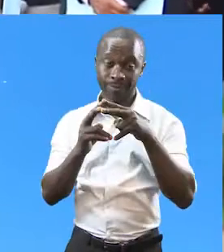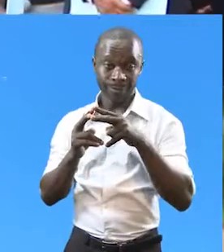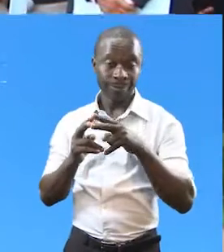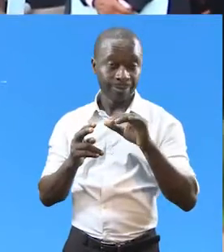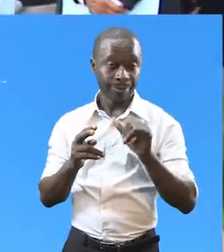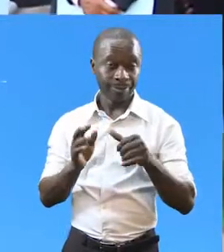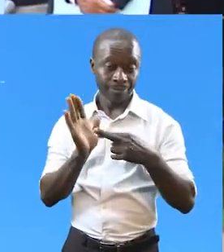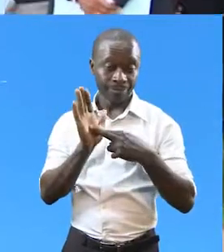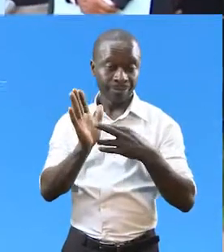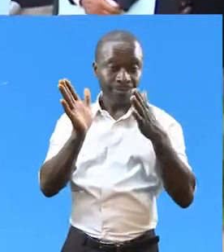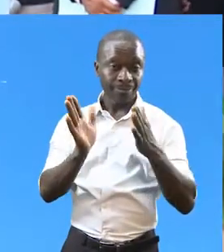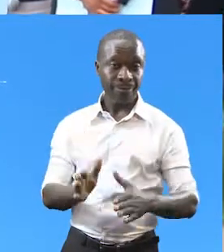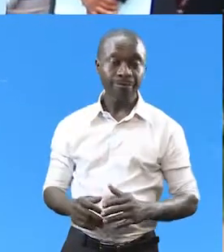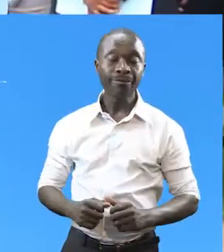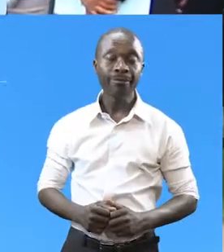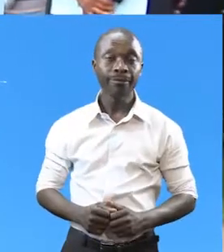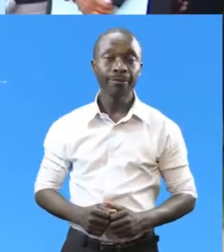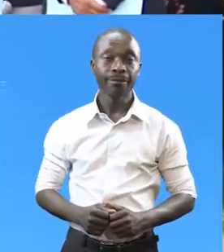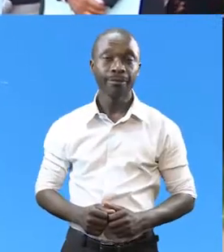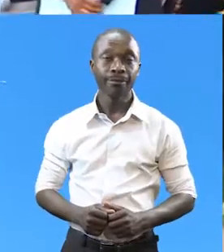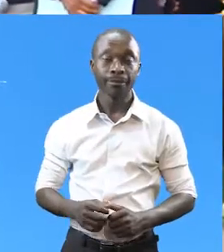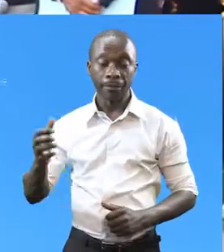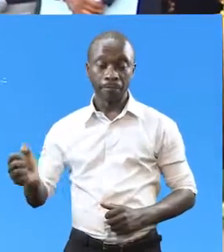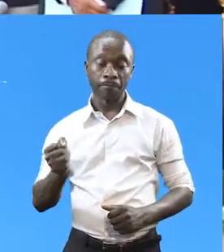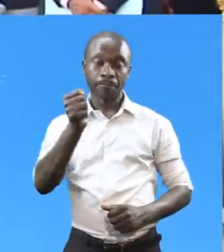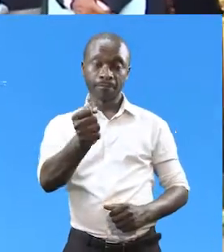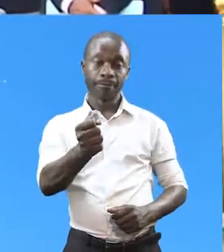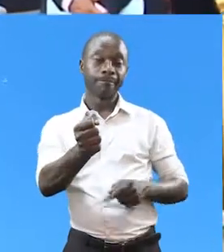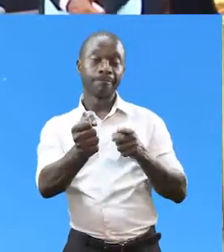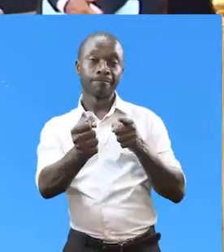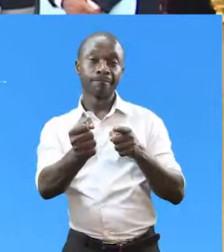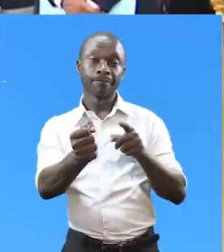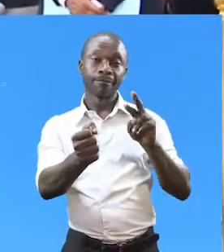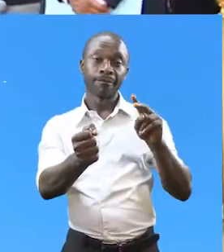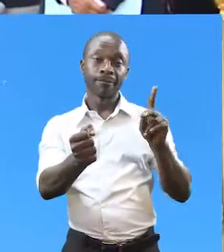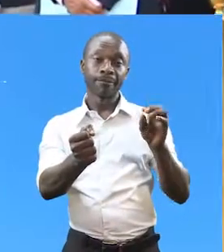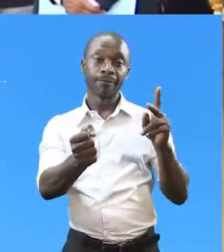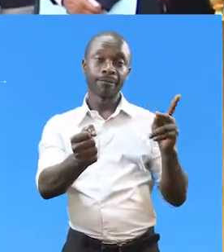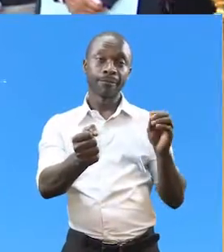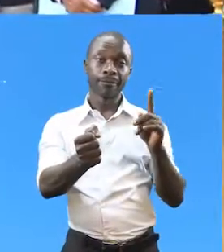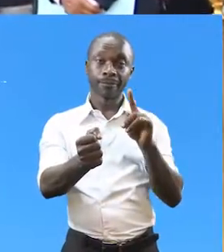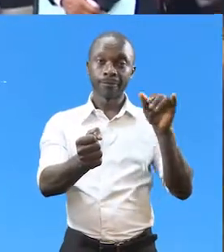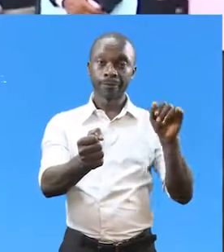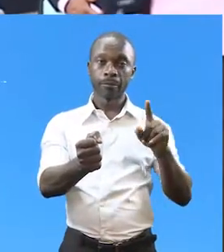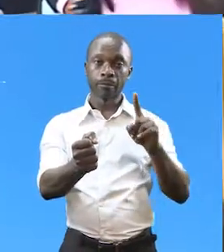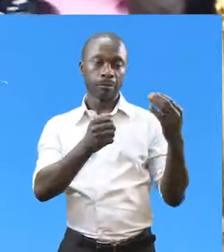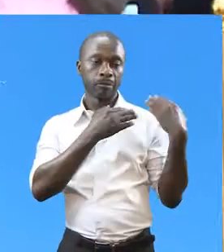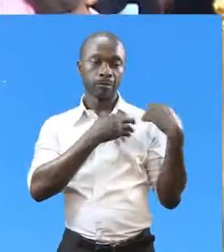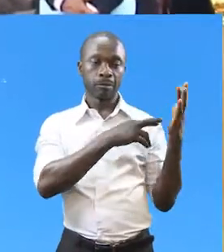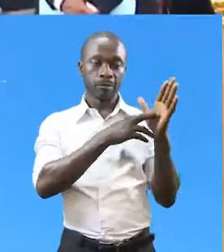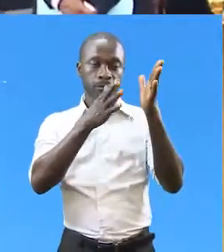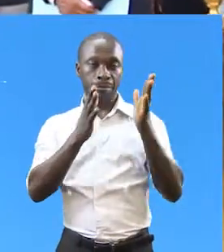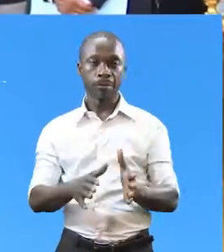représentée par la chefferie de Ndokoti, si célèbre par son